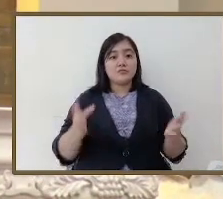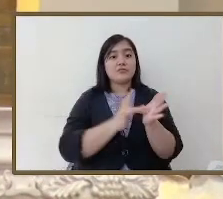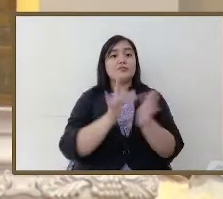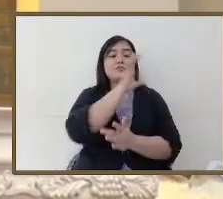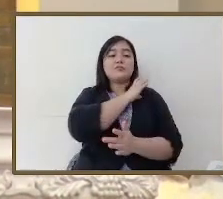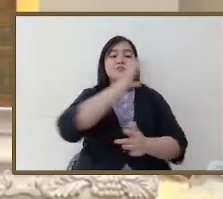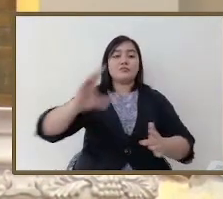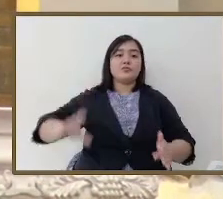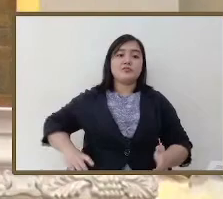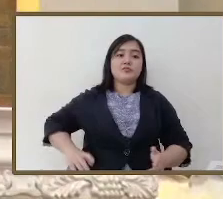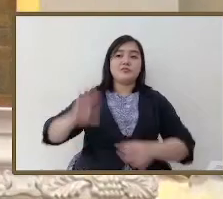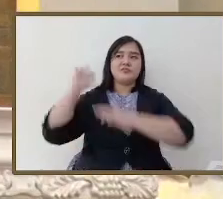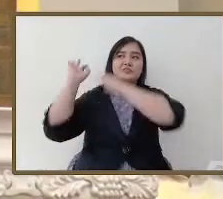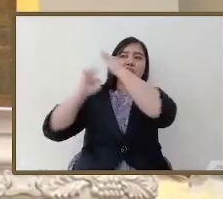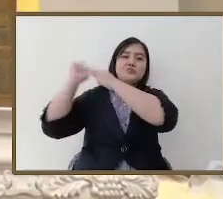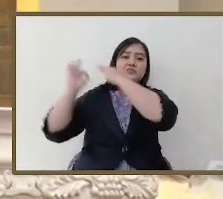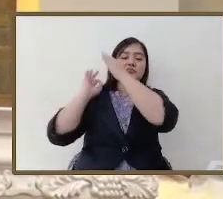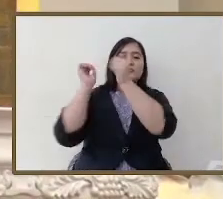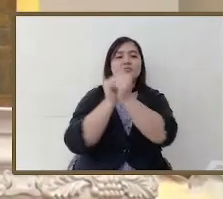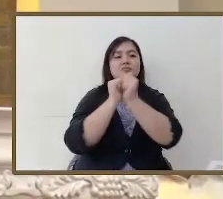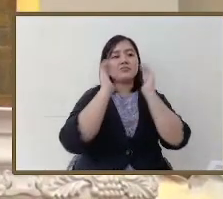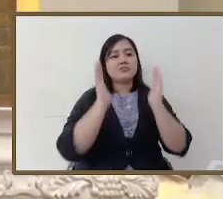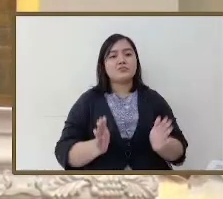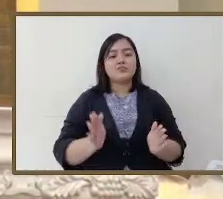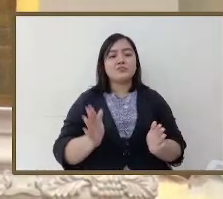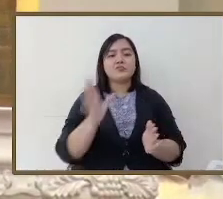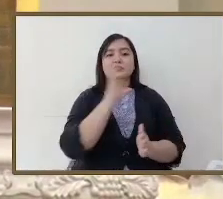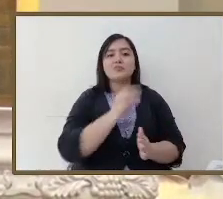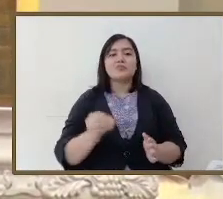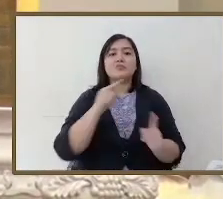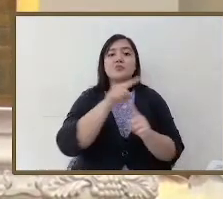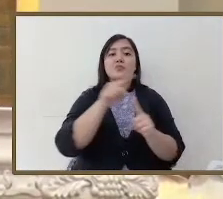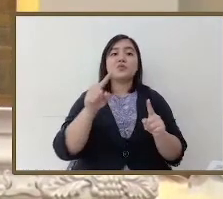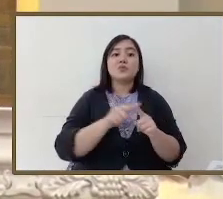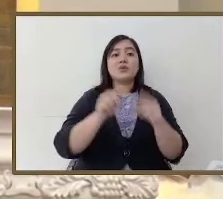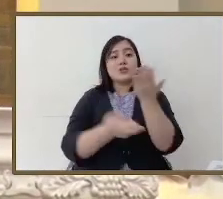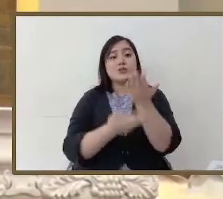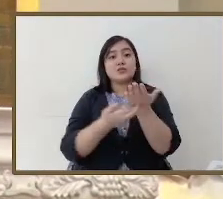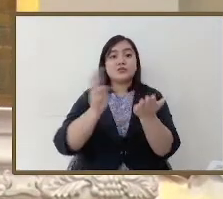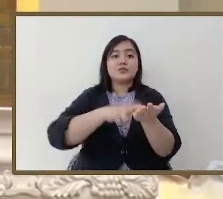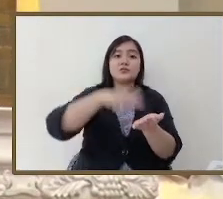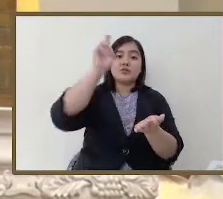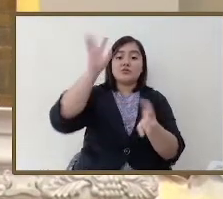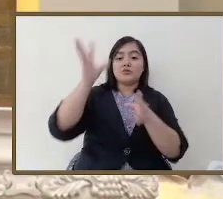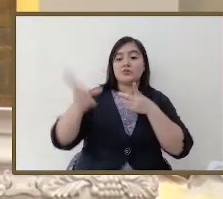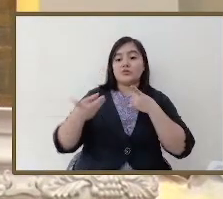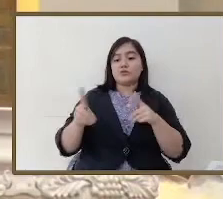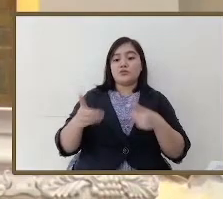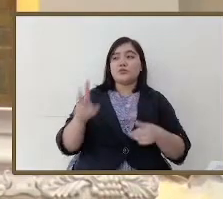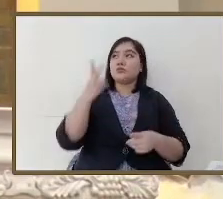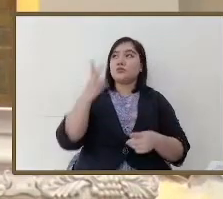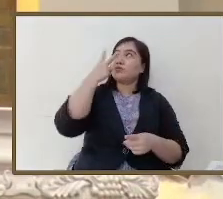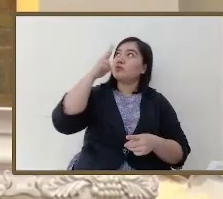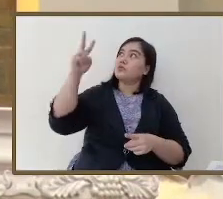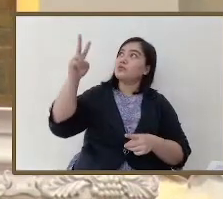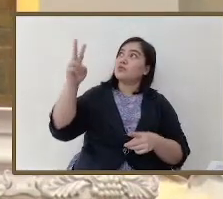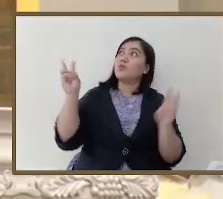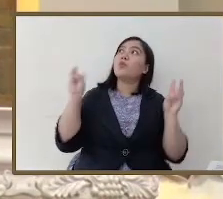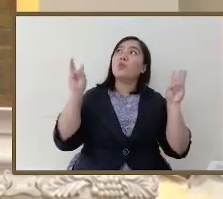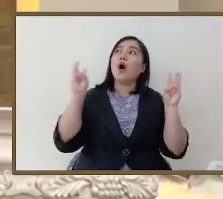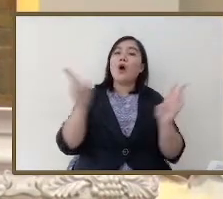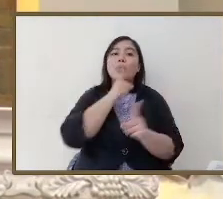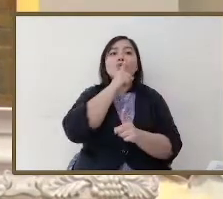at gumawa siya ng miracle. At nung umakyat, nakita ng mga disciples, kapatid. Totoong may